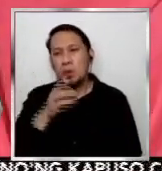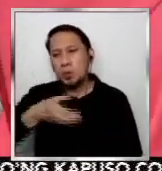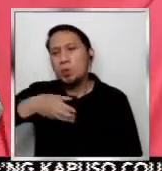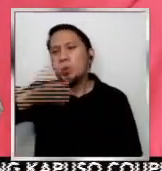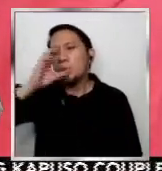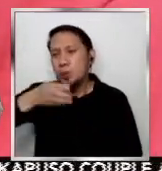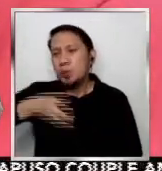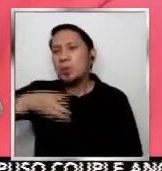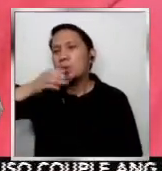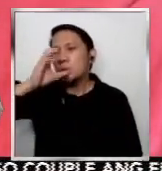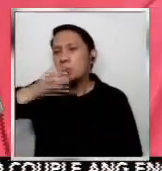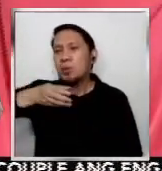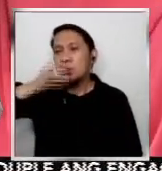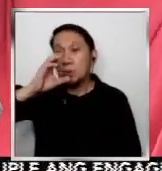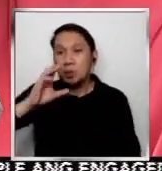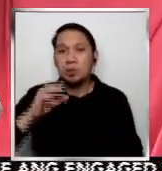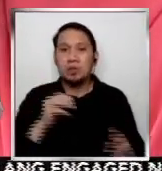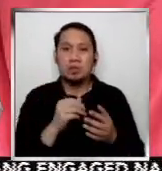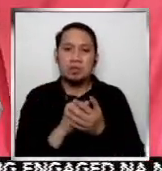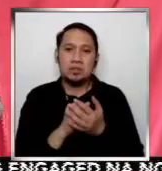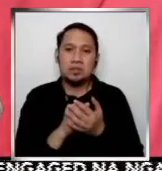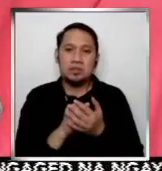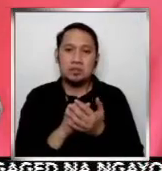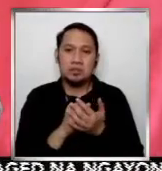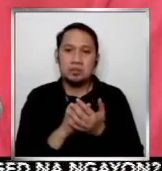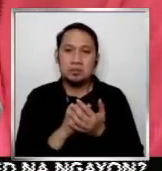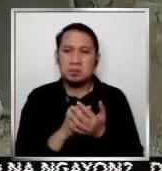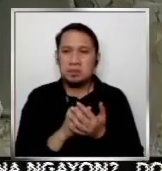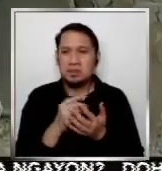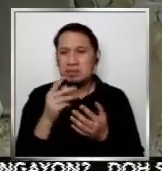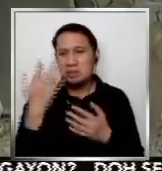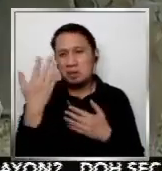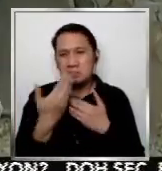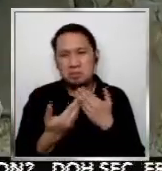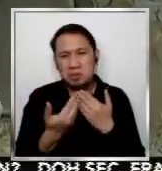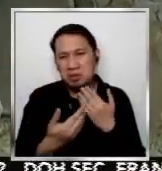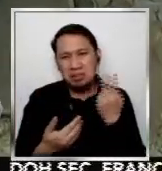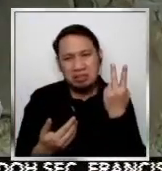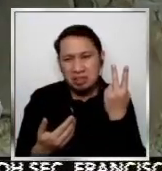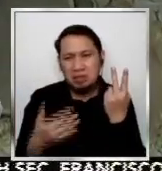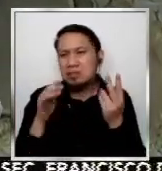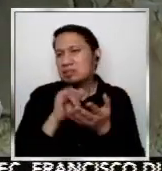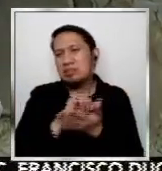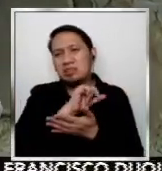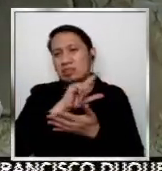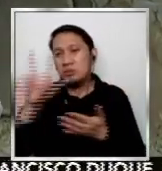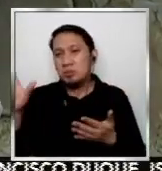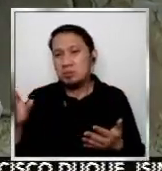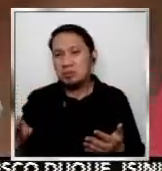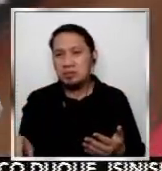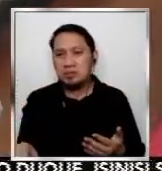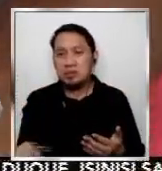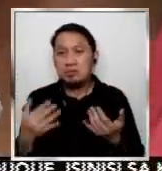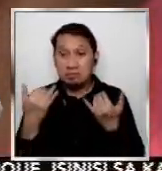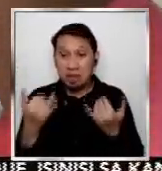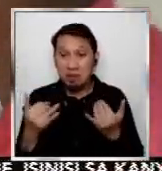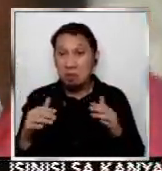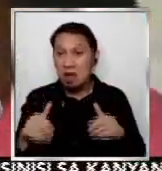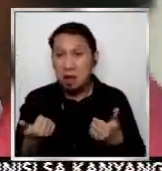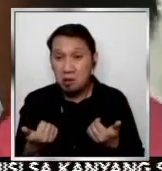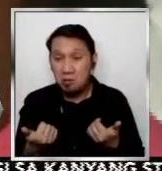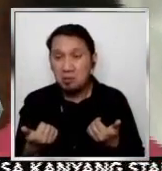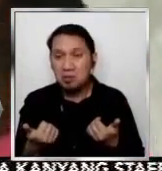Saka kung may naano, bibili ng mga 2 pirasong tinapa, yun lang. Ang tumutulak lang daw sa kanyang magpatuloy ay ang